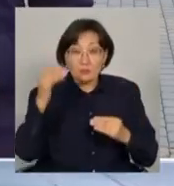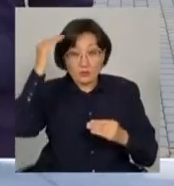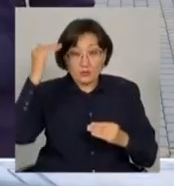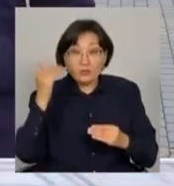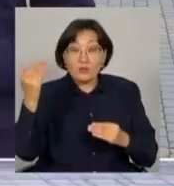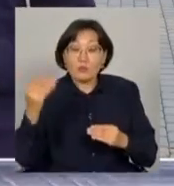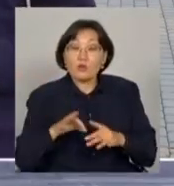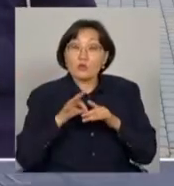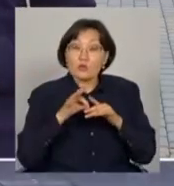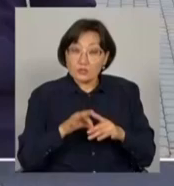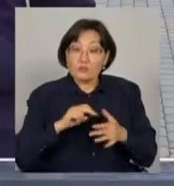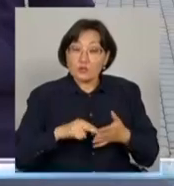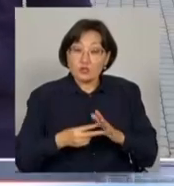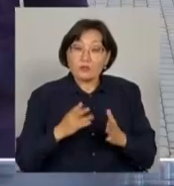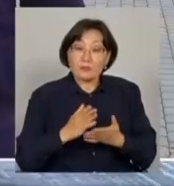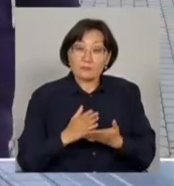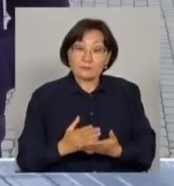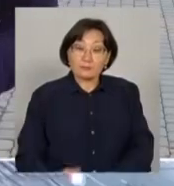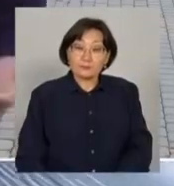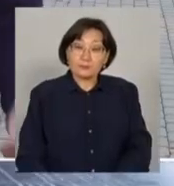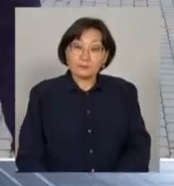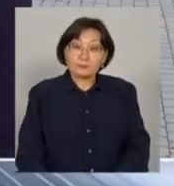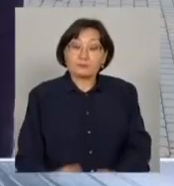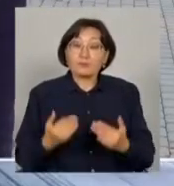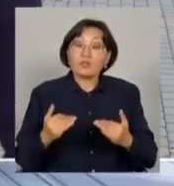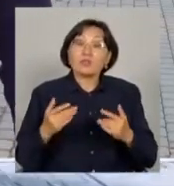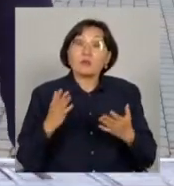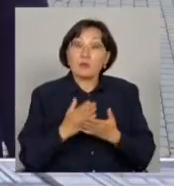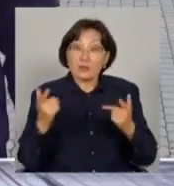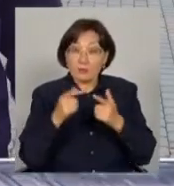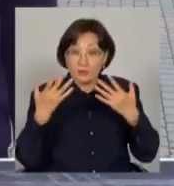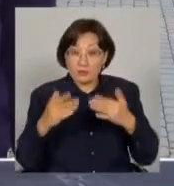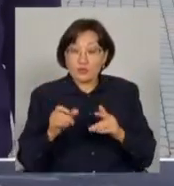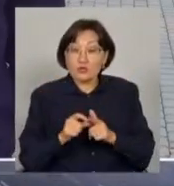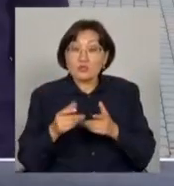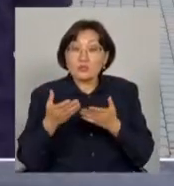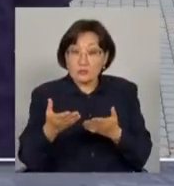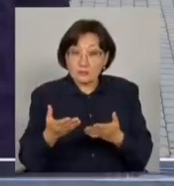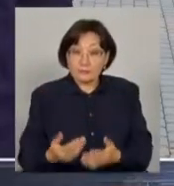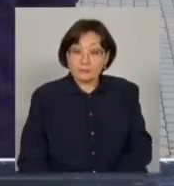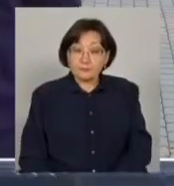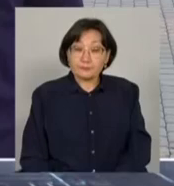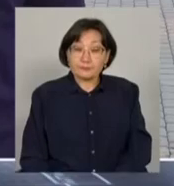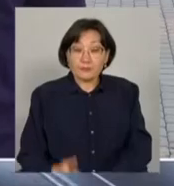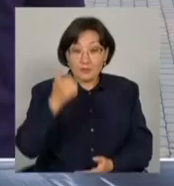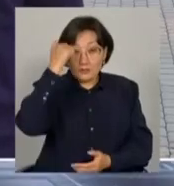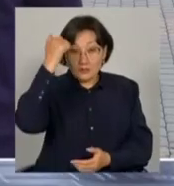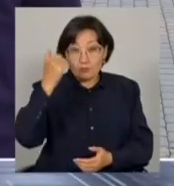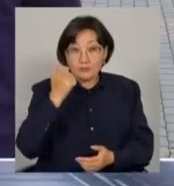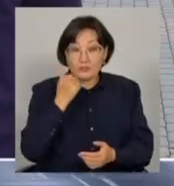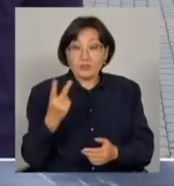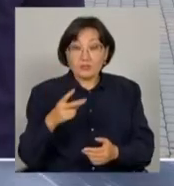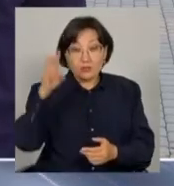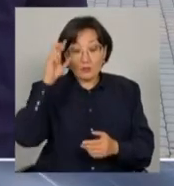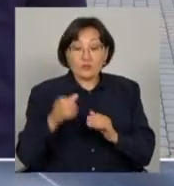Тәжікстанда өткізіледі деген жоспар бар. Әріптестер, мендегі ақпарат осындай болды. Сөз сіздерде. Рахмет, әріптес. Екі